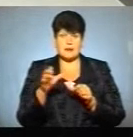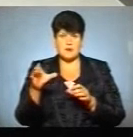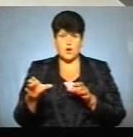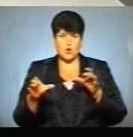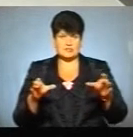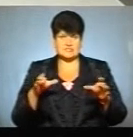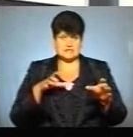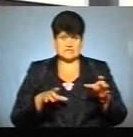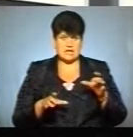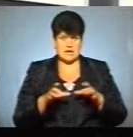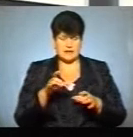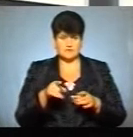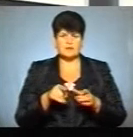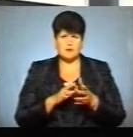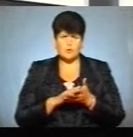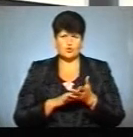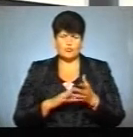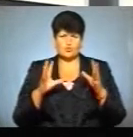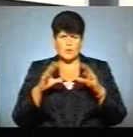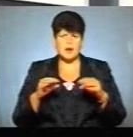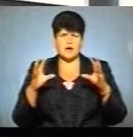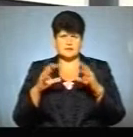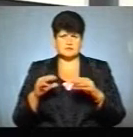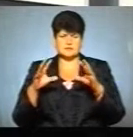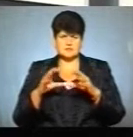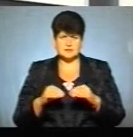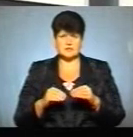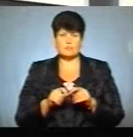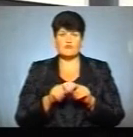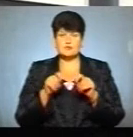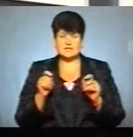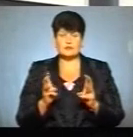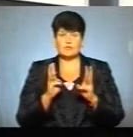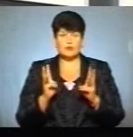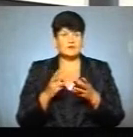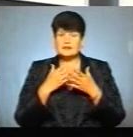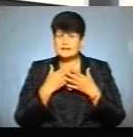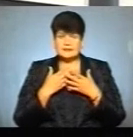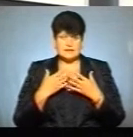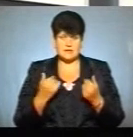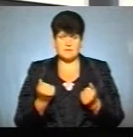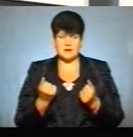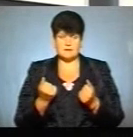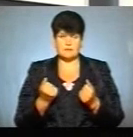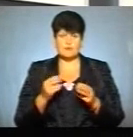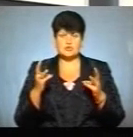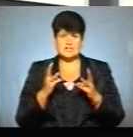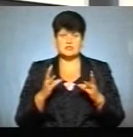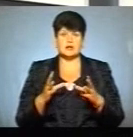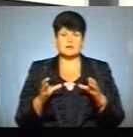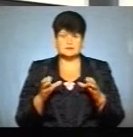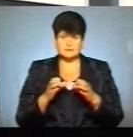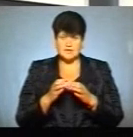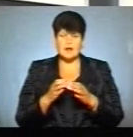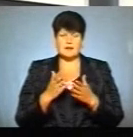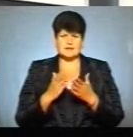полум'я продовжує горіти. Так, там вони продовжують гасіння, оскільки відкритого полум'я як такого вже нема, вже, як то кажуть, пожежа локалізована. Проте